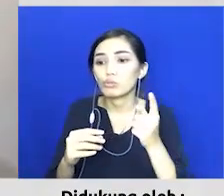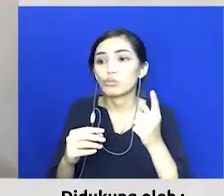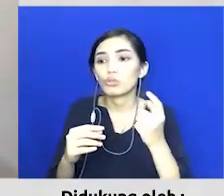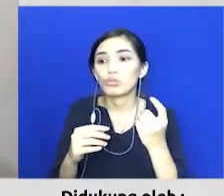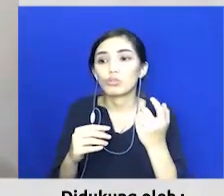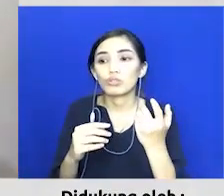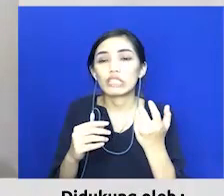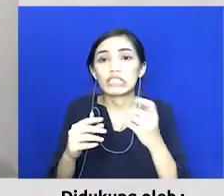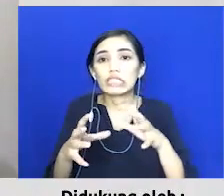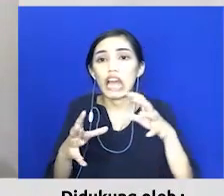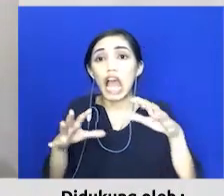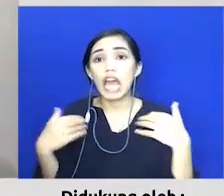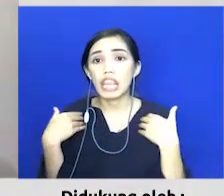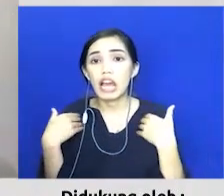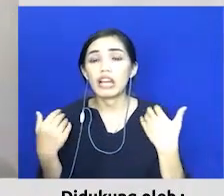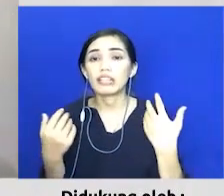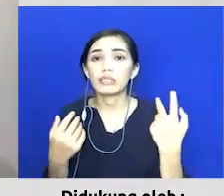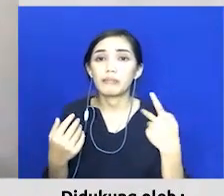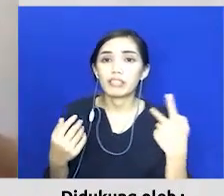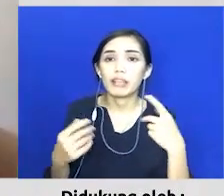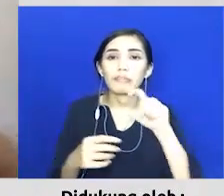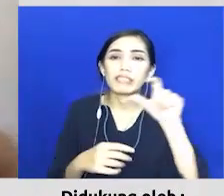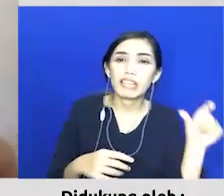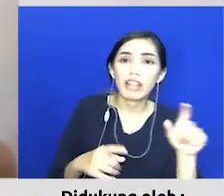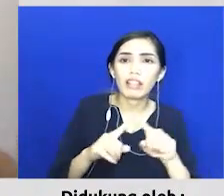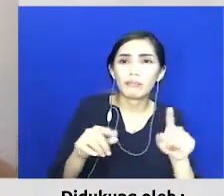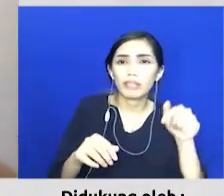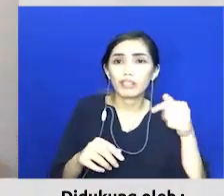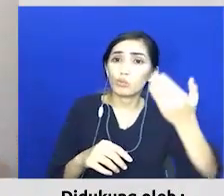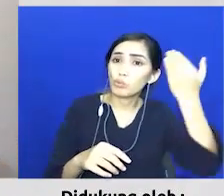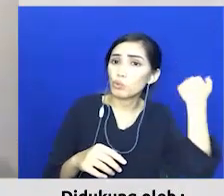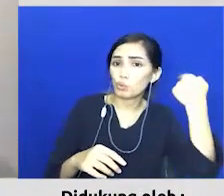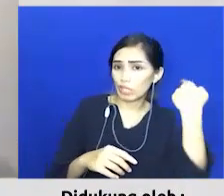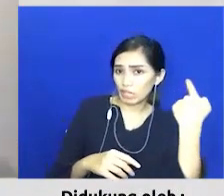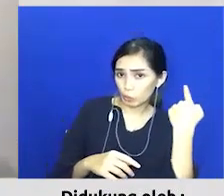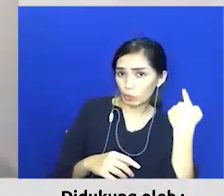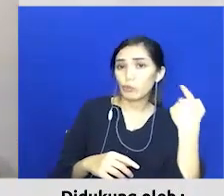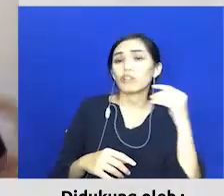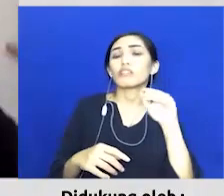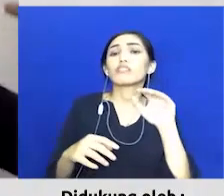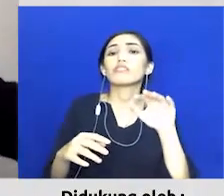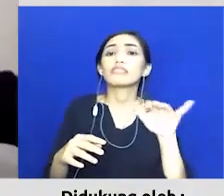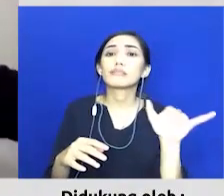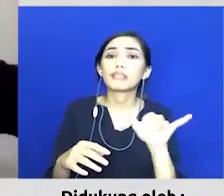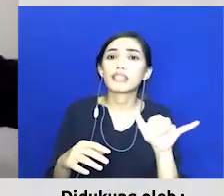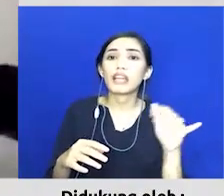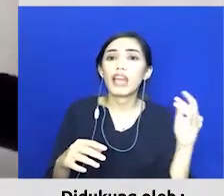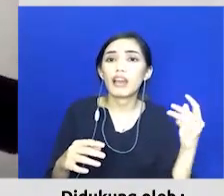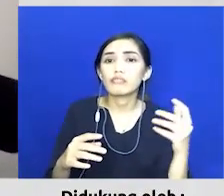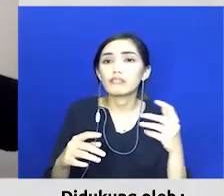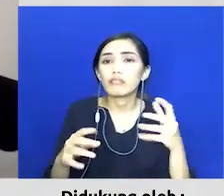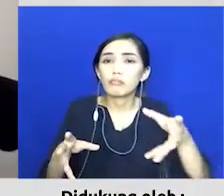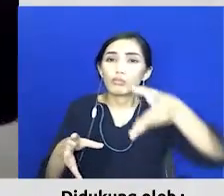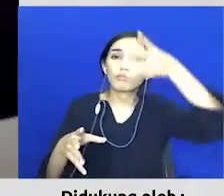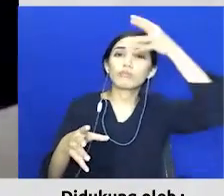dunia sebenarnya. Mungkin nanti Pak Alwi bisa mengkonfirmasi ya, kayak sepertinya tuh diskusi tuh kayaknya kalau seniman tuh diskusinya tuh pemikirannya tuh besar-besar